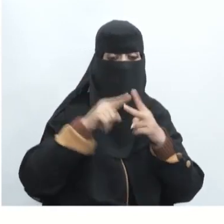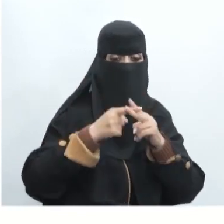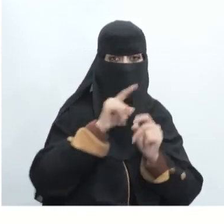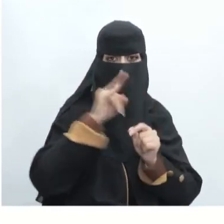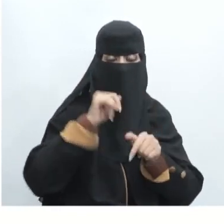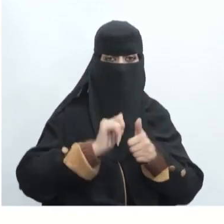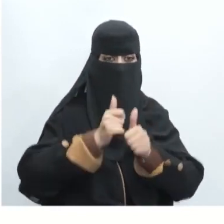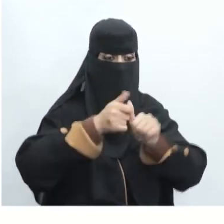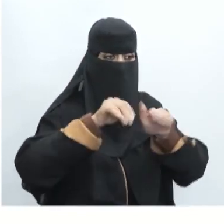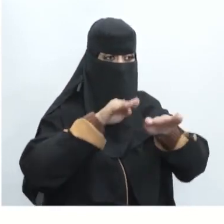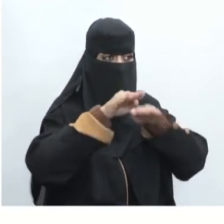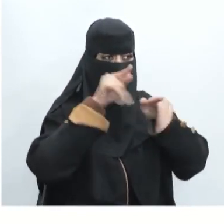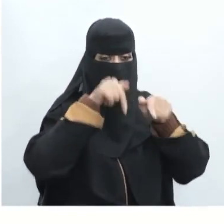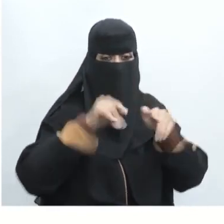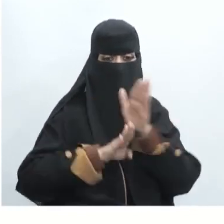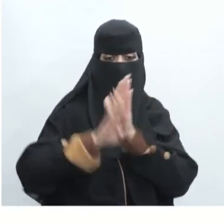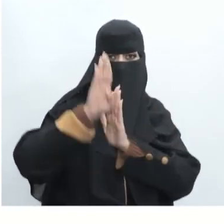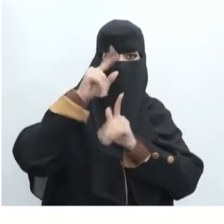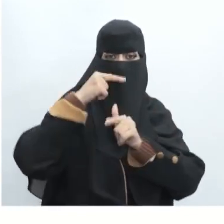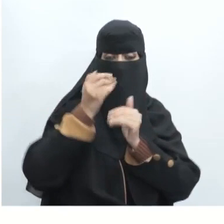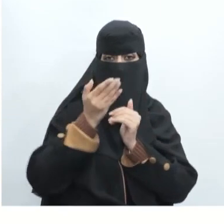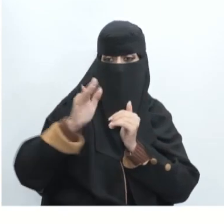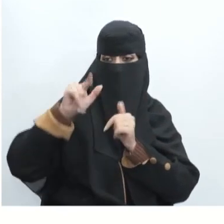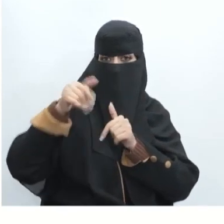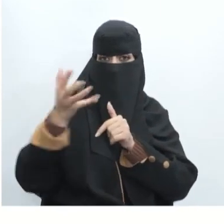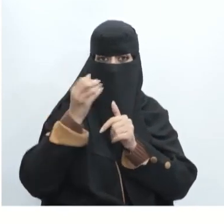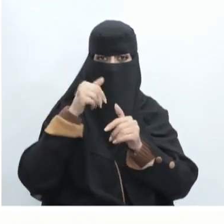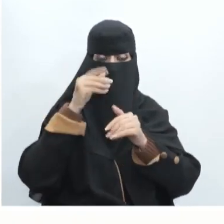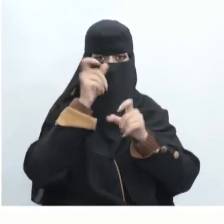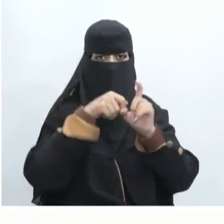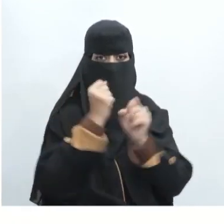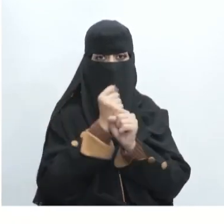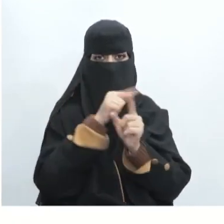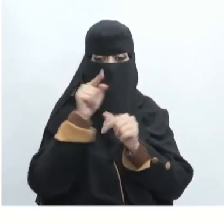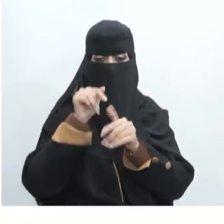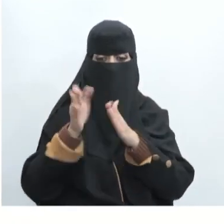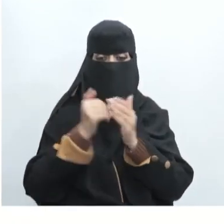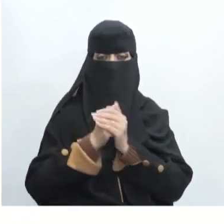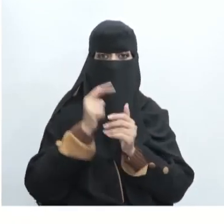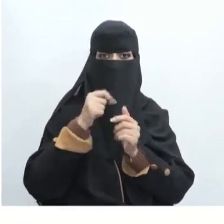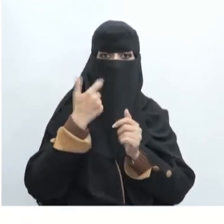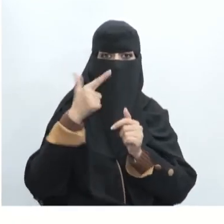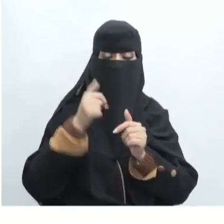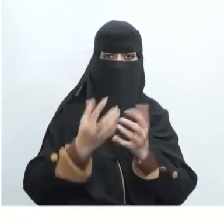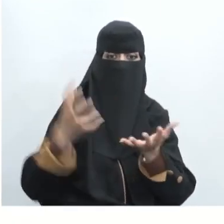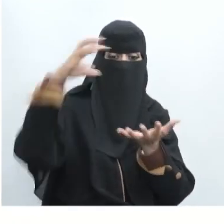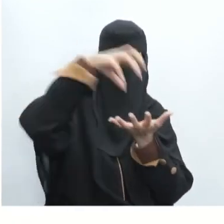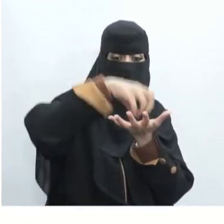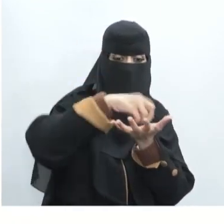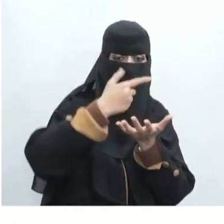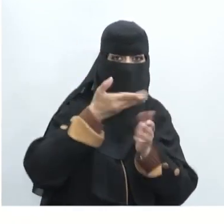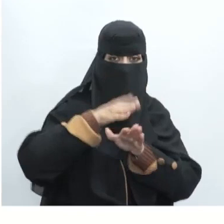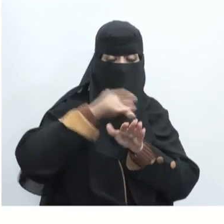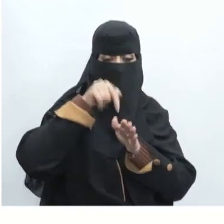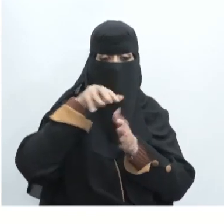وعدم مواكبه مواكبتها للتطور واستيعاب اليد العامله ايضا الاستعمار وما ادراكم